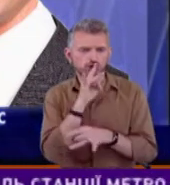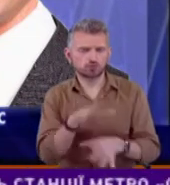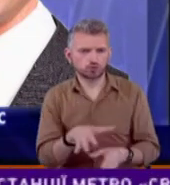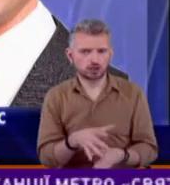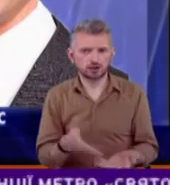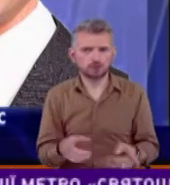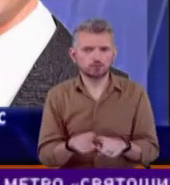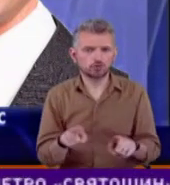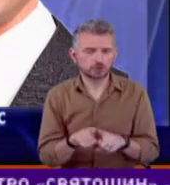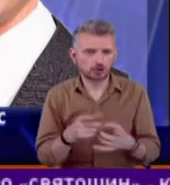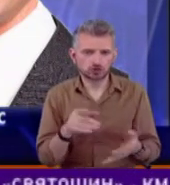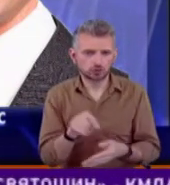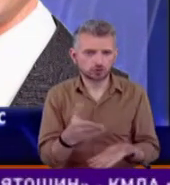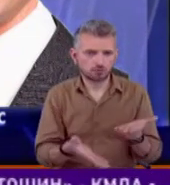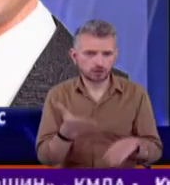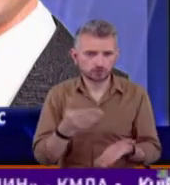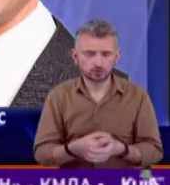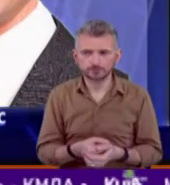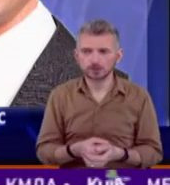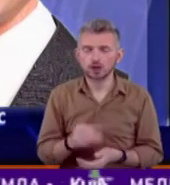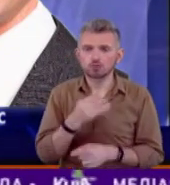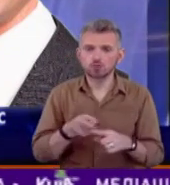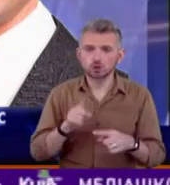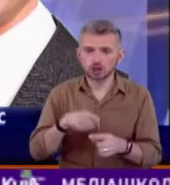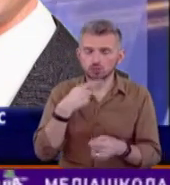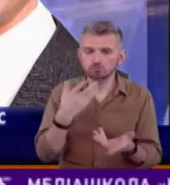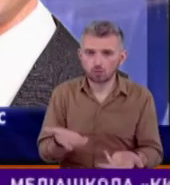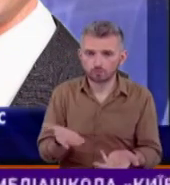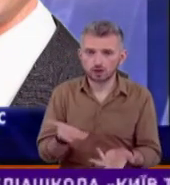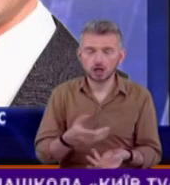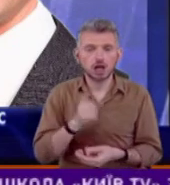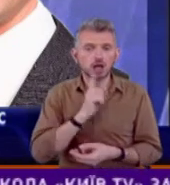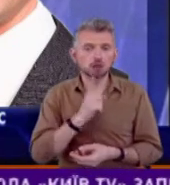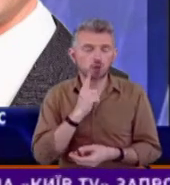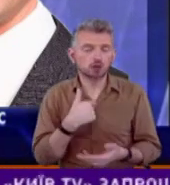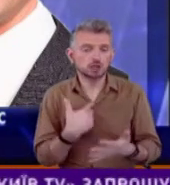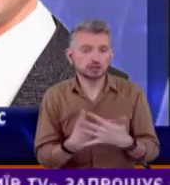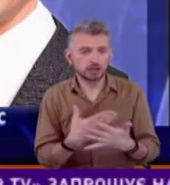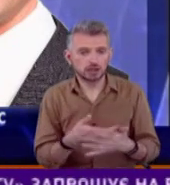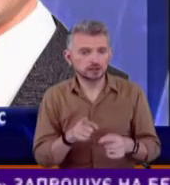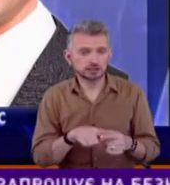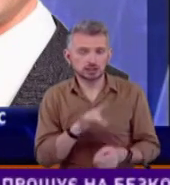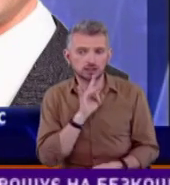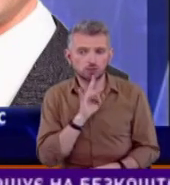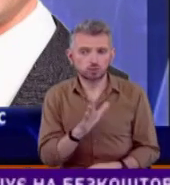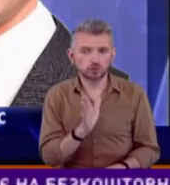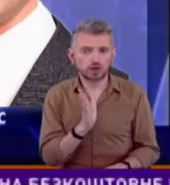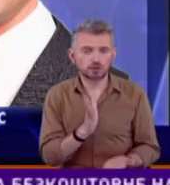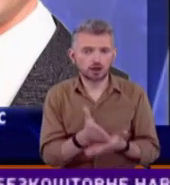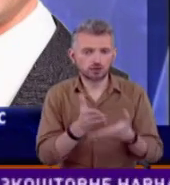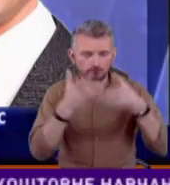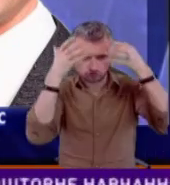От точно так же і тут, напевно. Про це й мова, так. Ми поки, мені здається, це не буде наявність